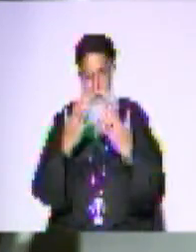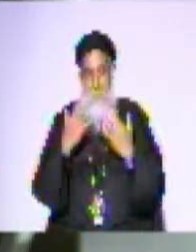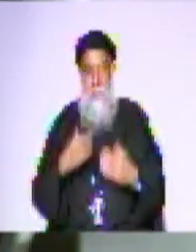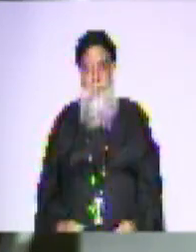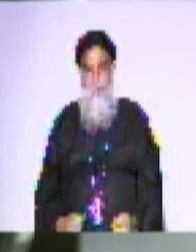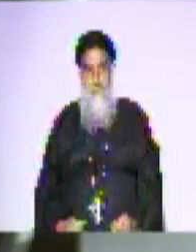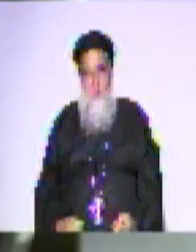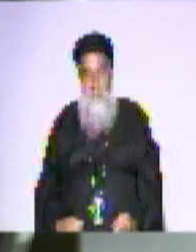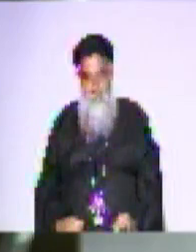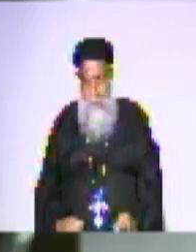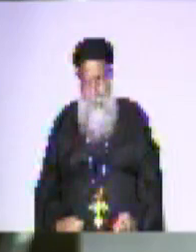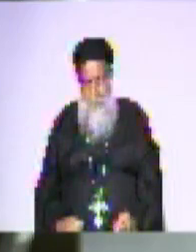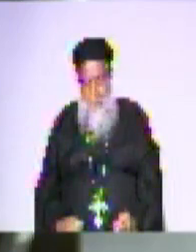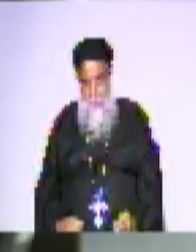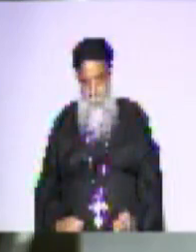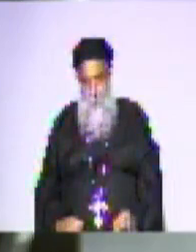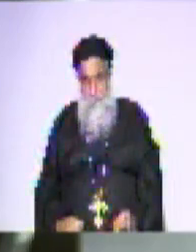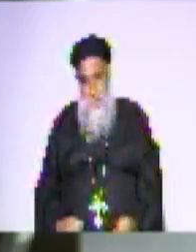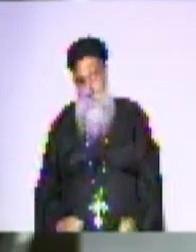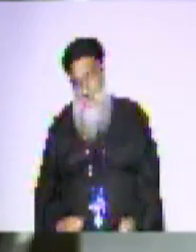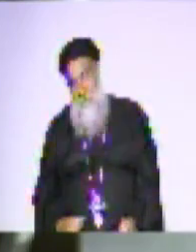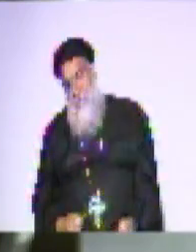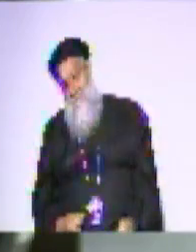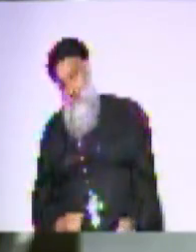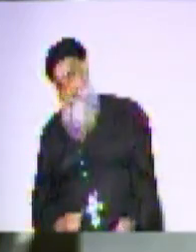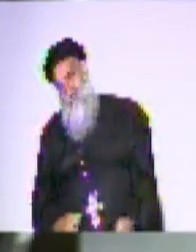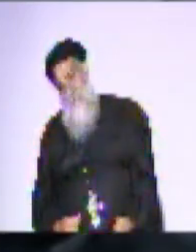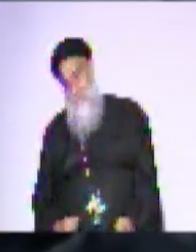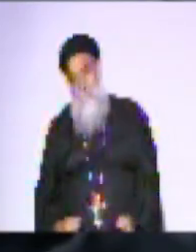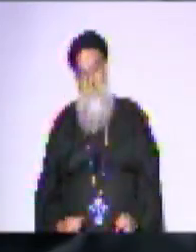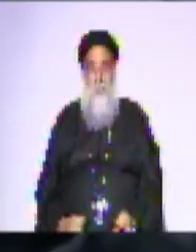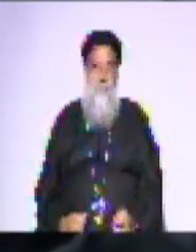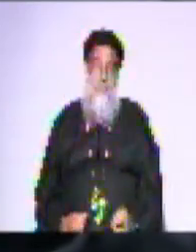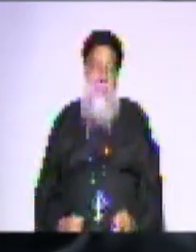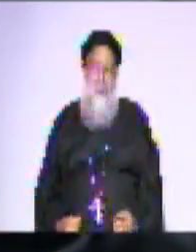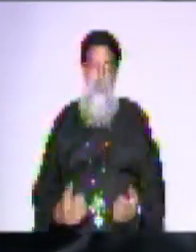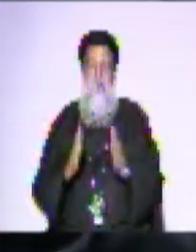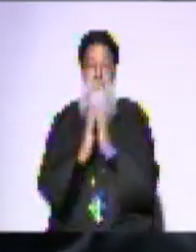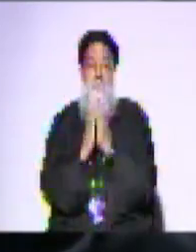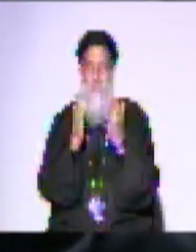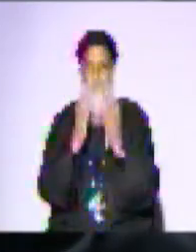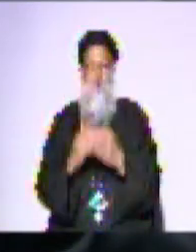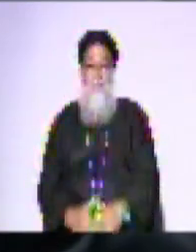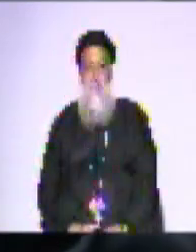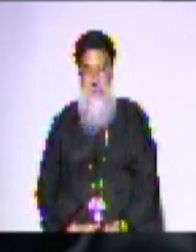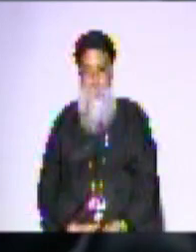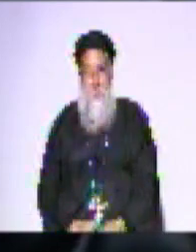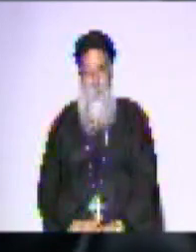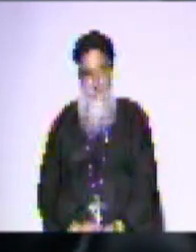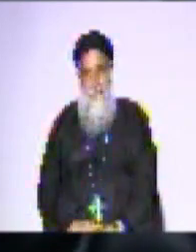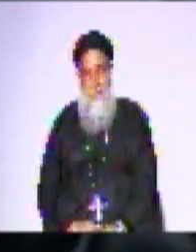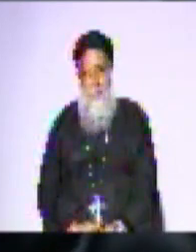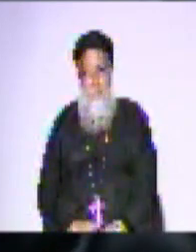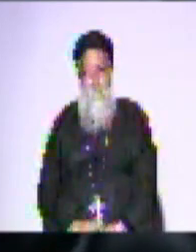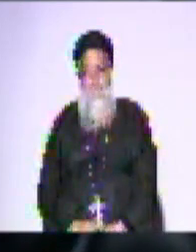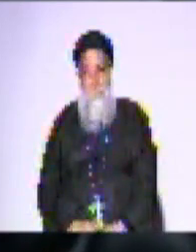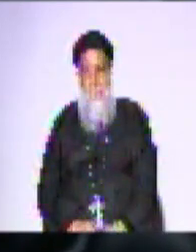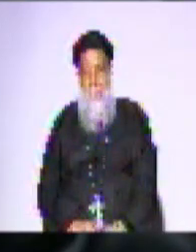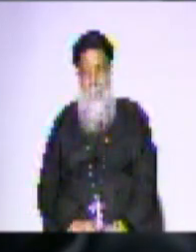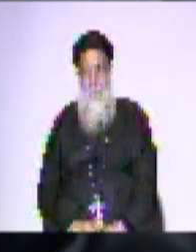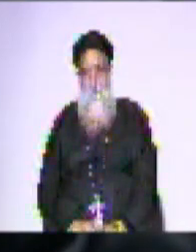صلاة. ربنا يشفيك إن شاء الله. بصلوات سيدنا تطمن إن شاء الله. ألف سلامة.